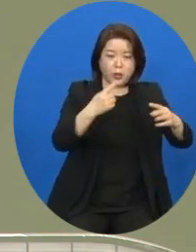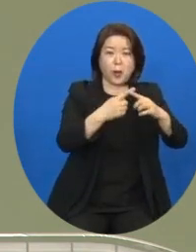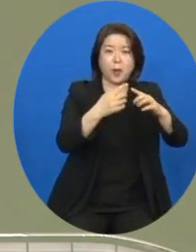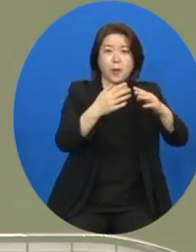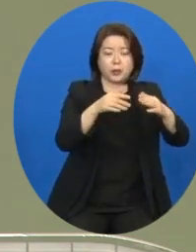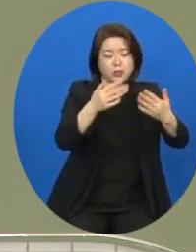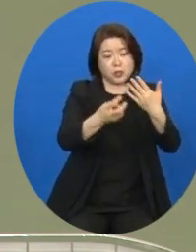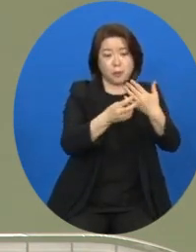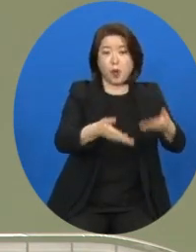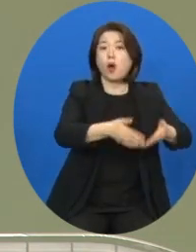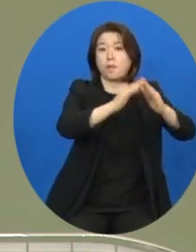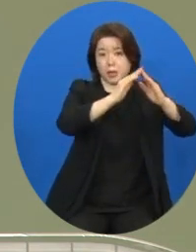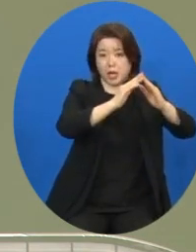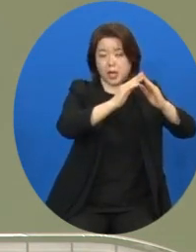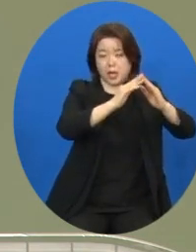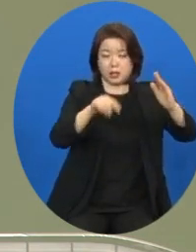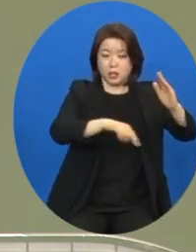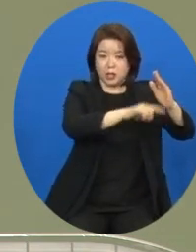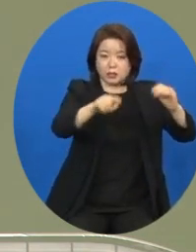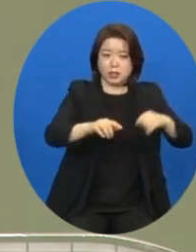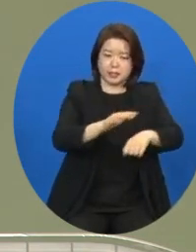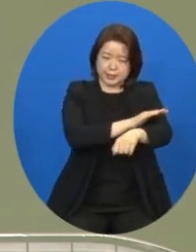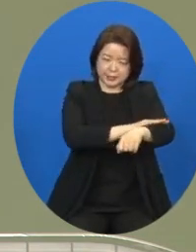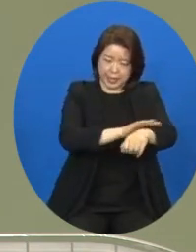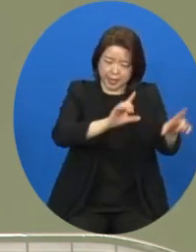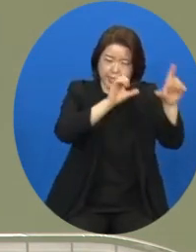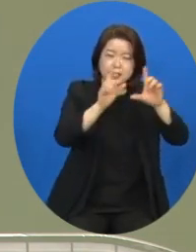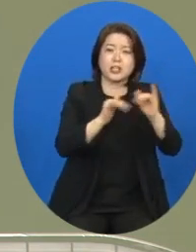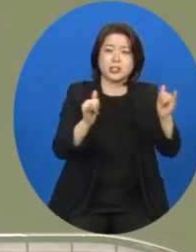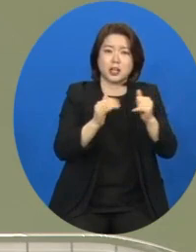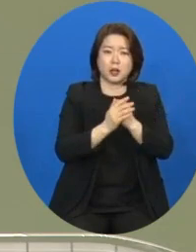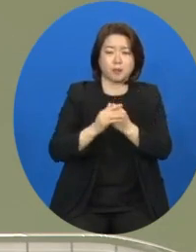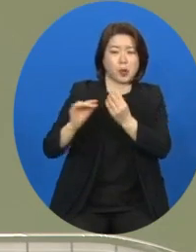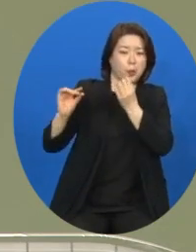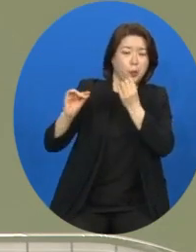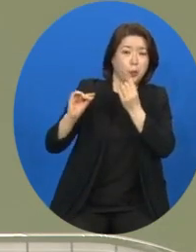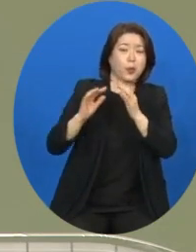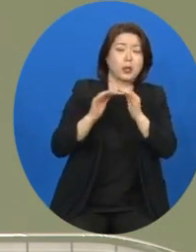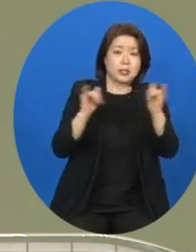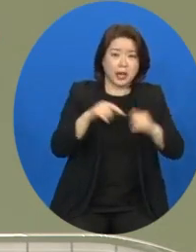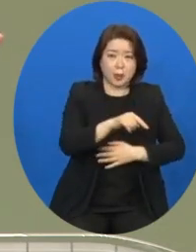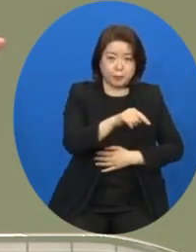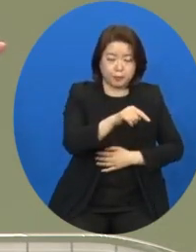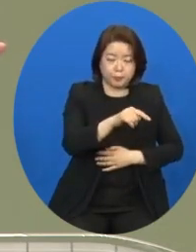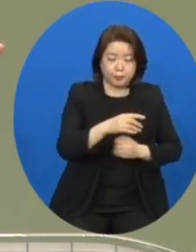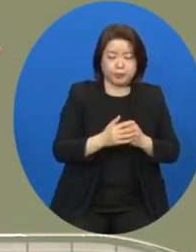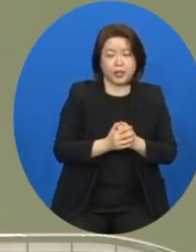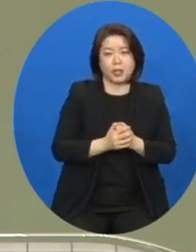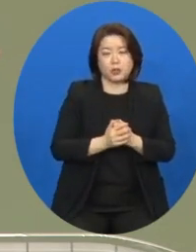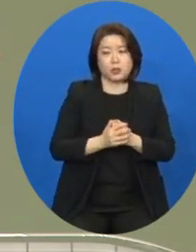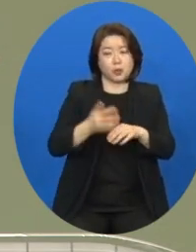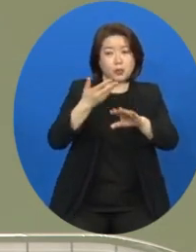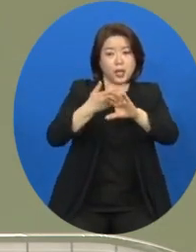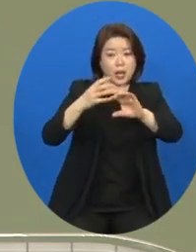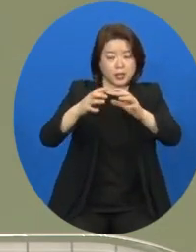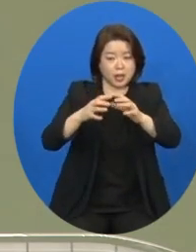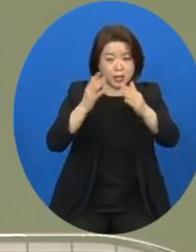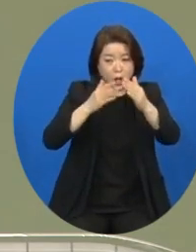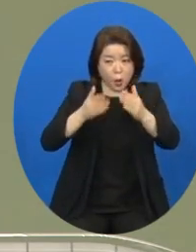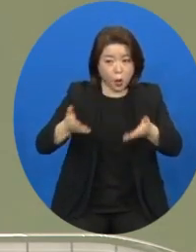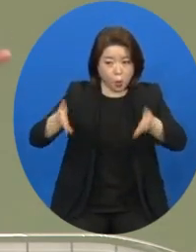그 정동은 잘 사는 사람, 양반들 그리고 외국인 공관들